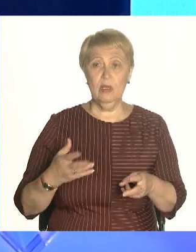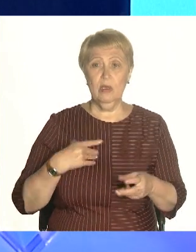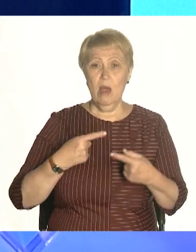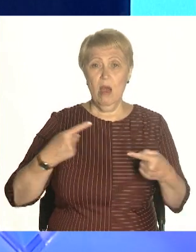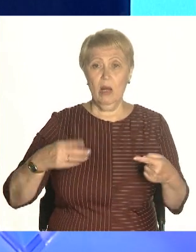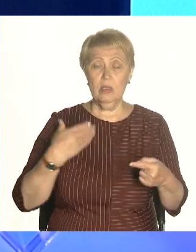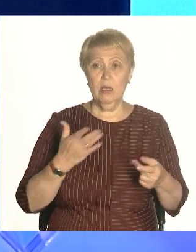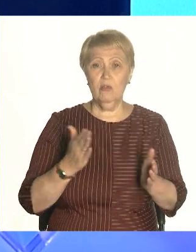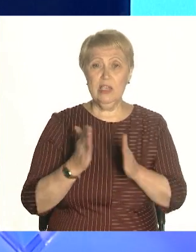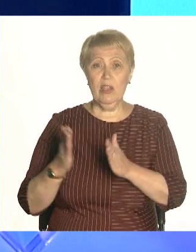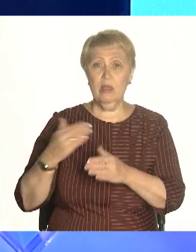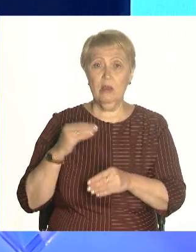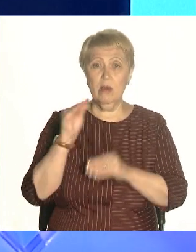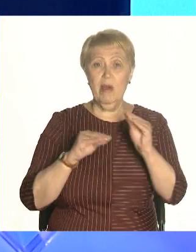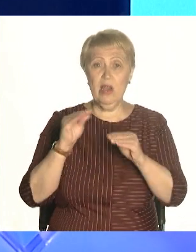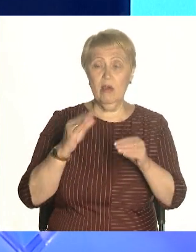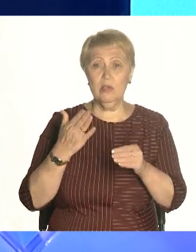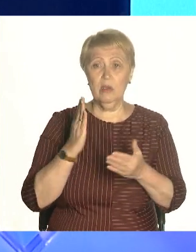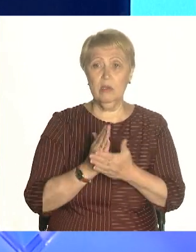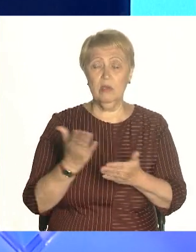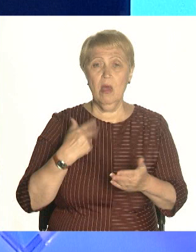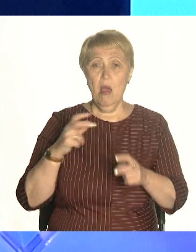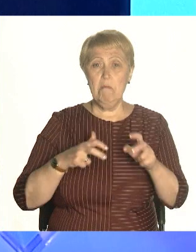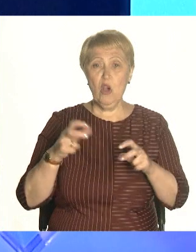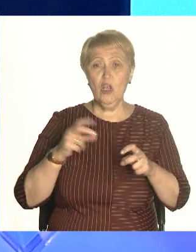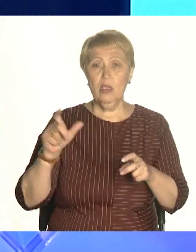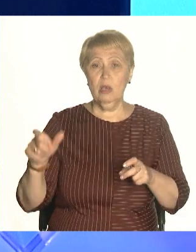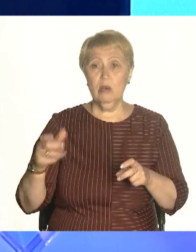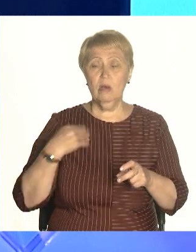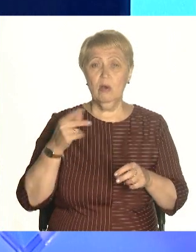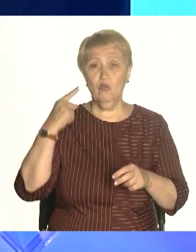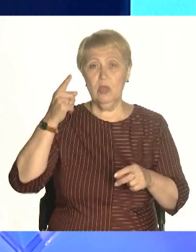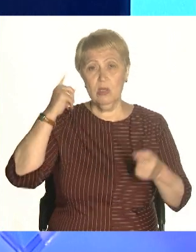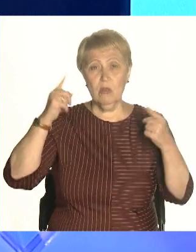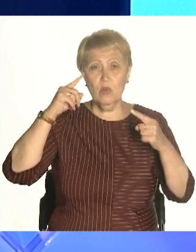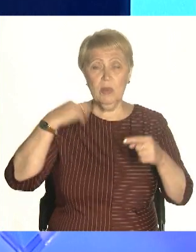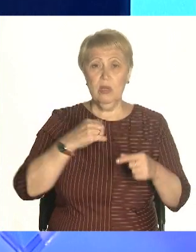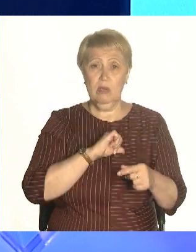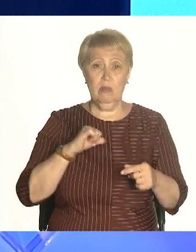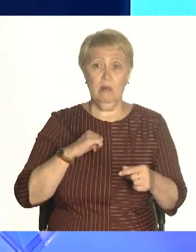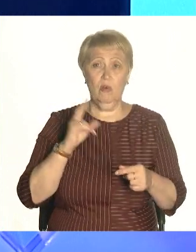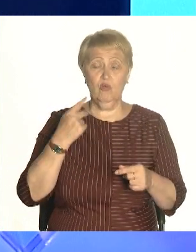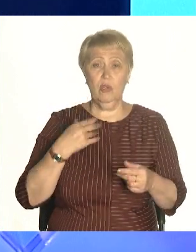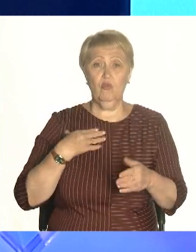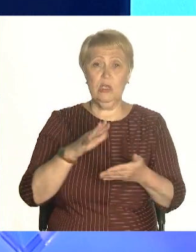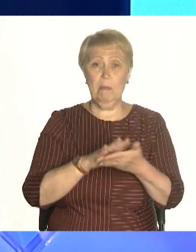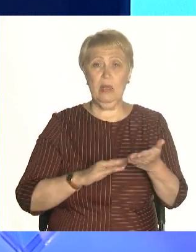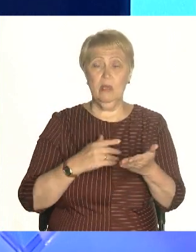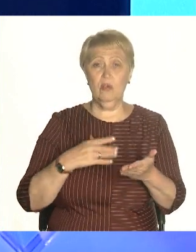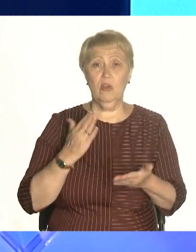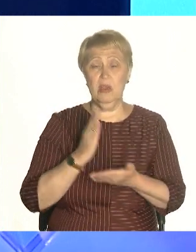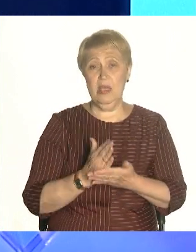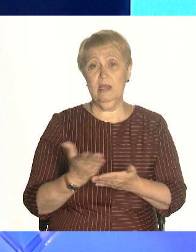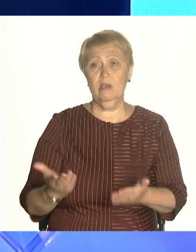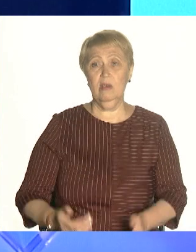варианты, добавляются, то есть мошенники проявляют большую изобретательность, вместе с тем продолжают существовать